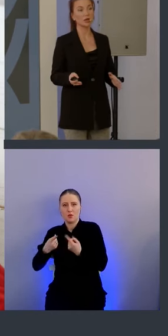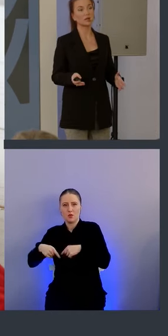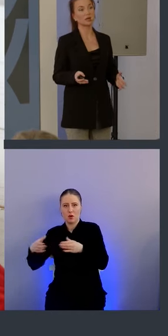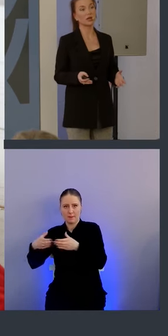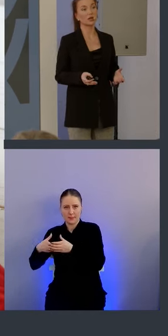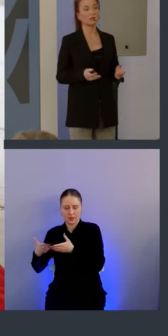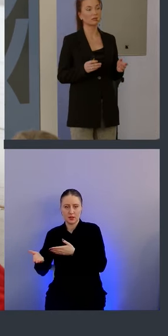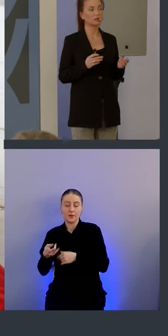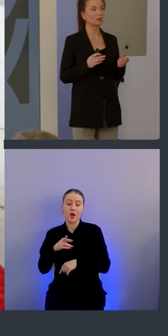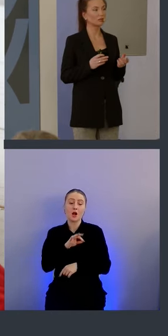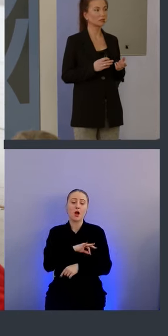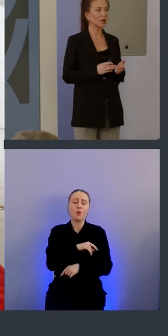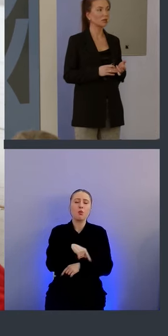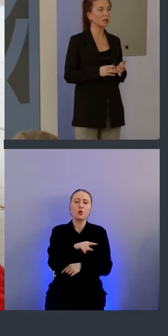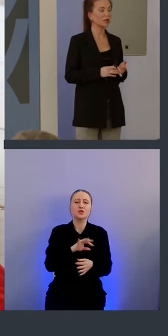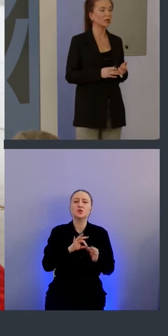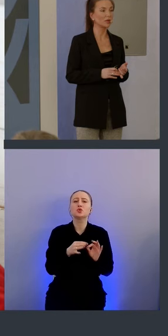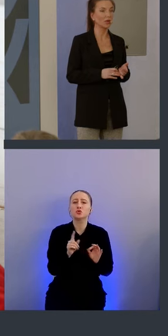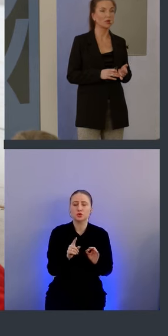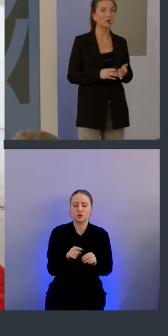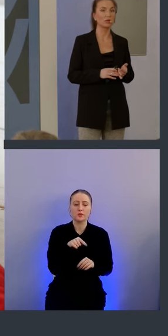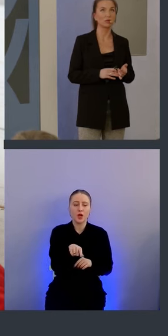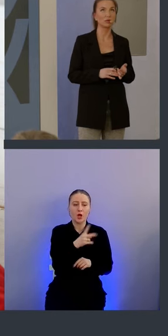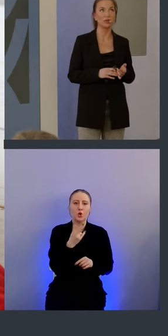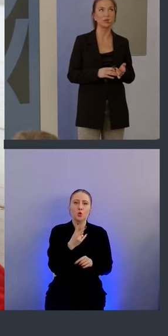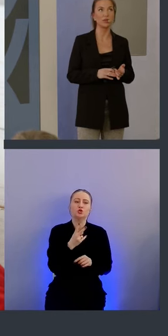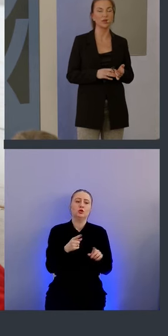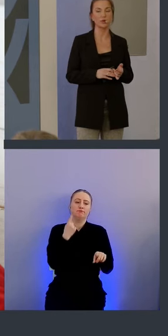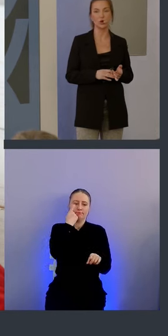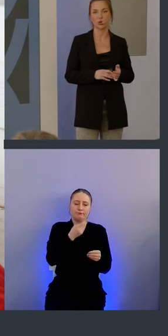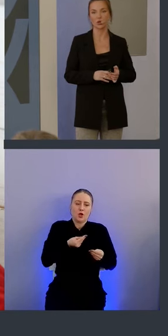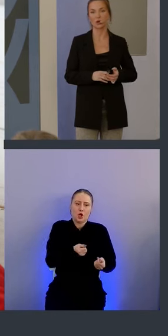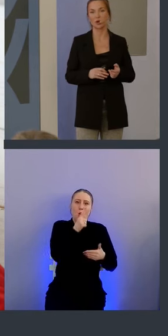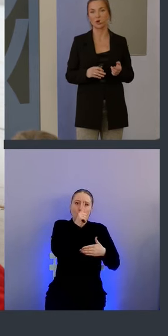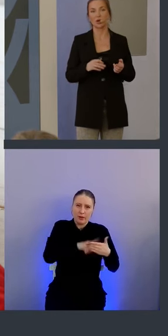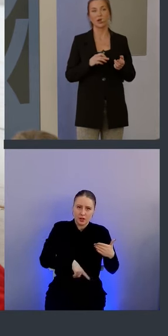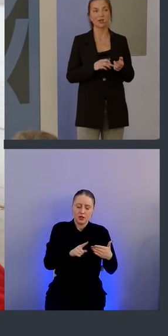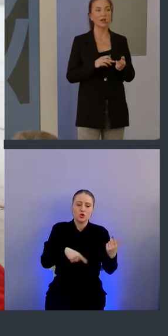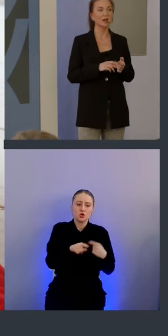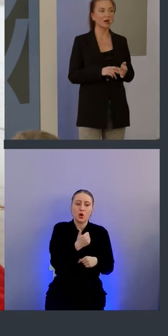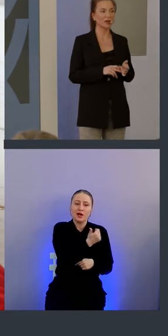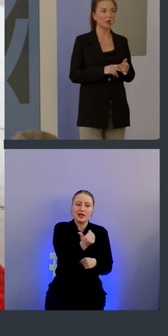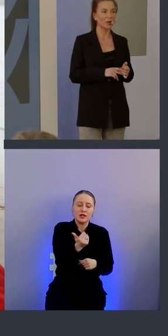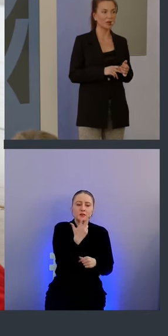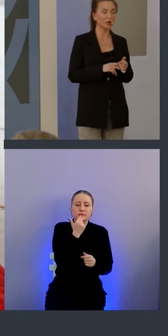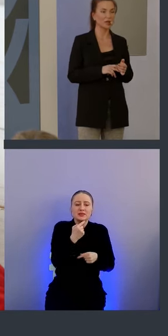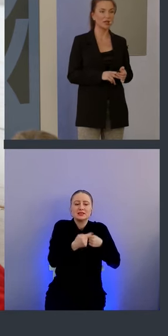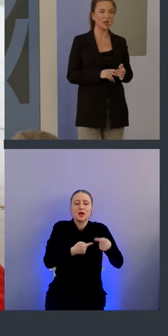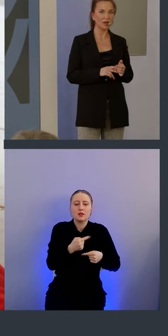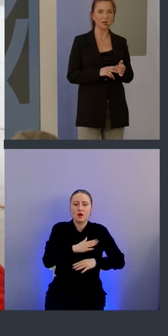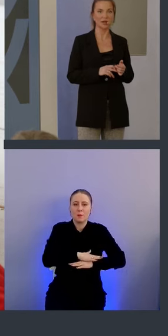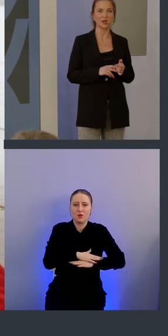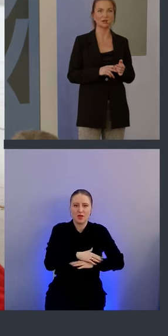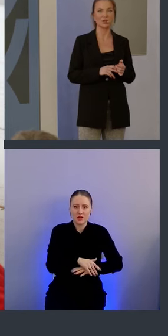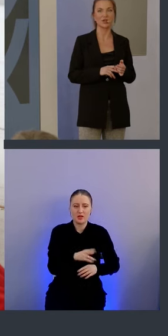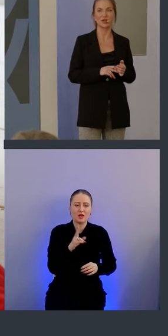Для пользователей нам необходимо их убедить в том, что их стандартный паттерн